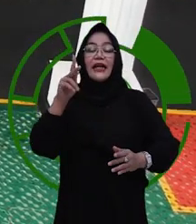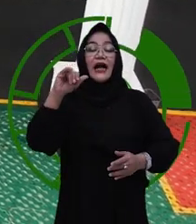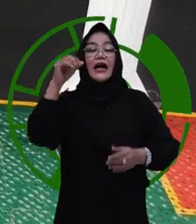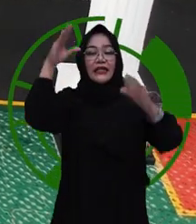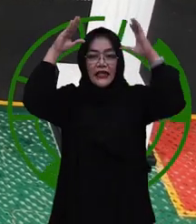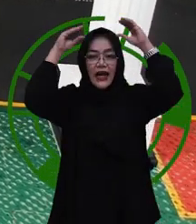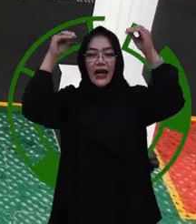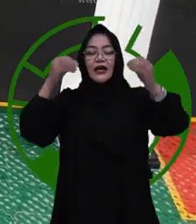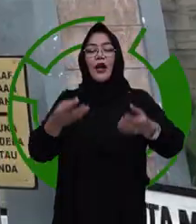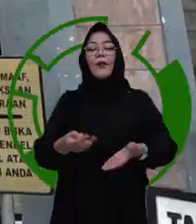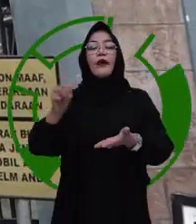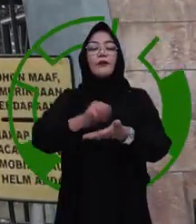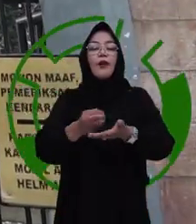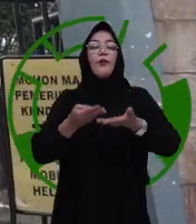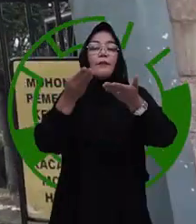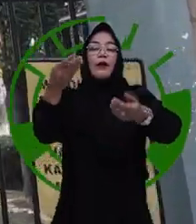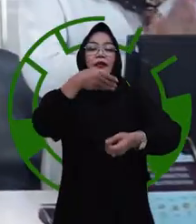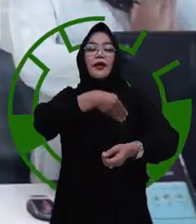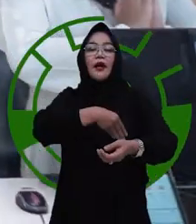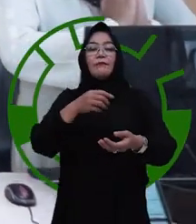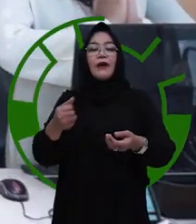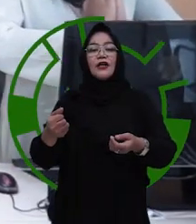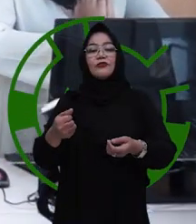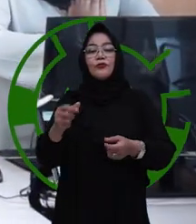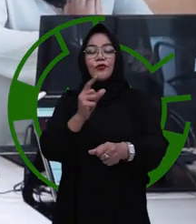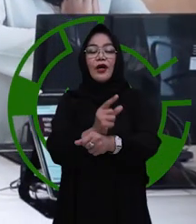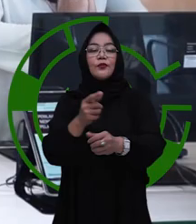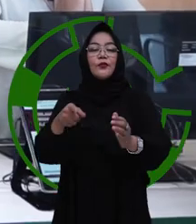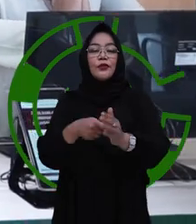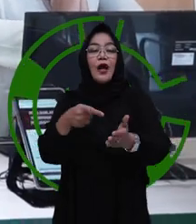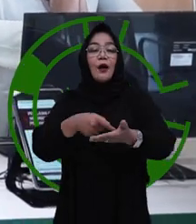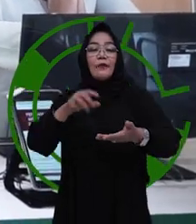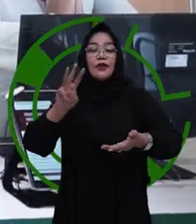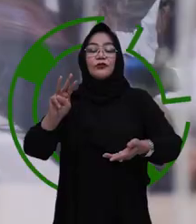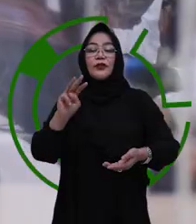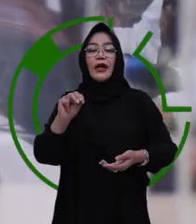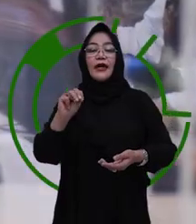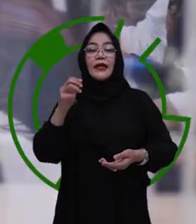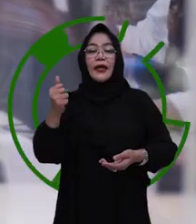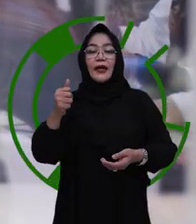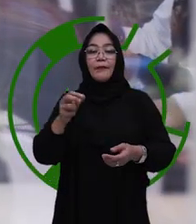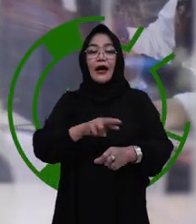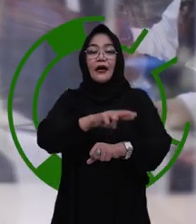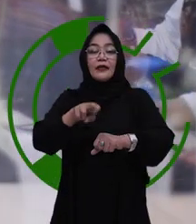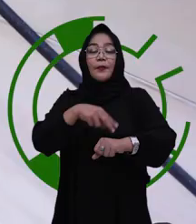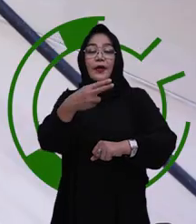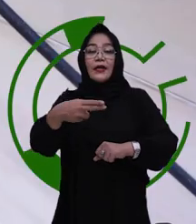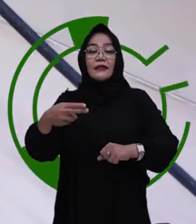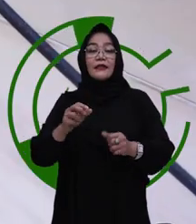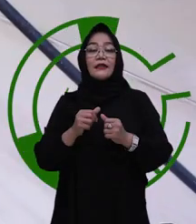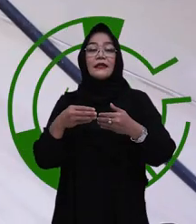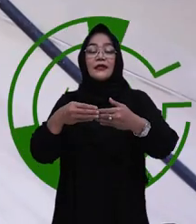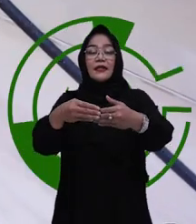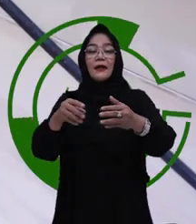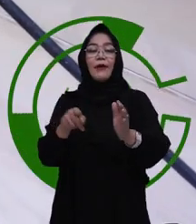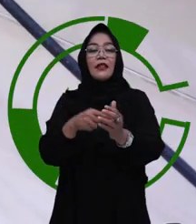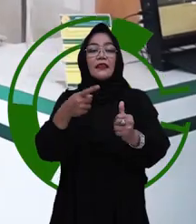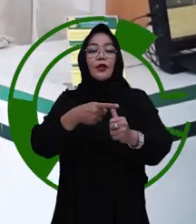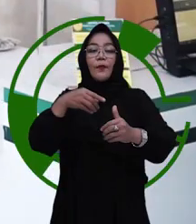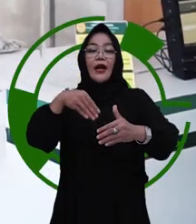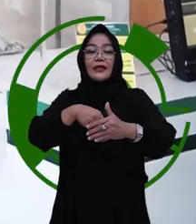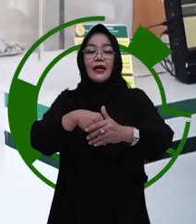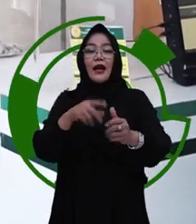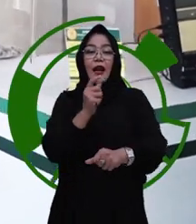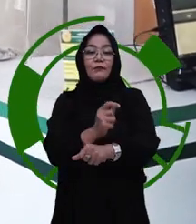diharapkan mampu memberikan kontribusi guna mewujudkan visi Mahkamah Agung RI ke depan, terutama dalam pelaksanaan